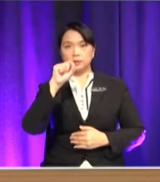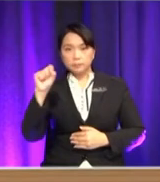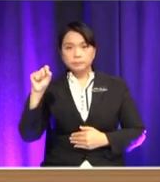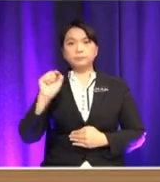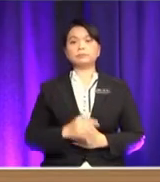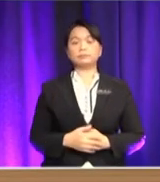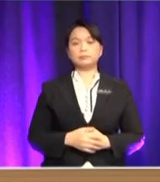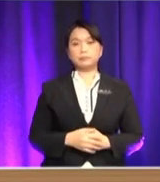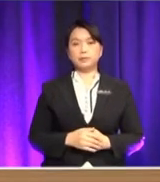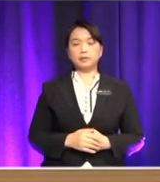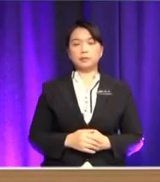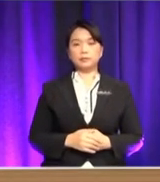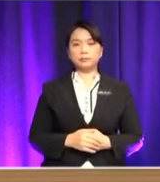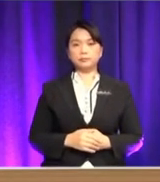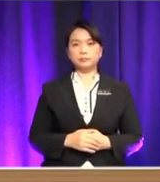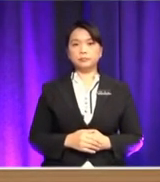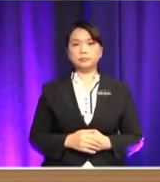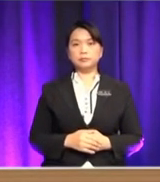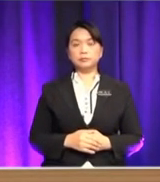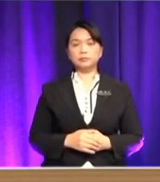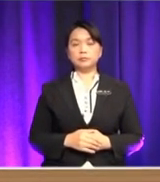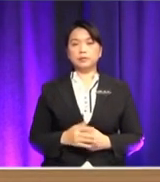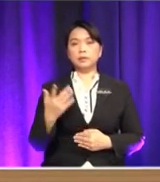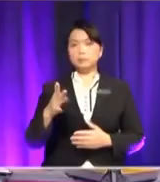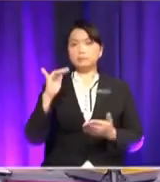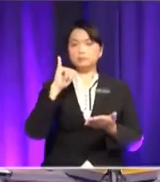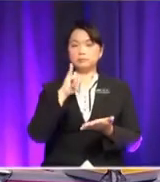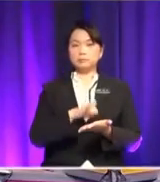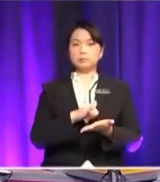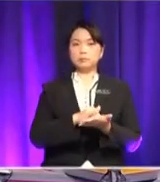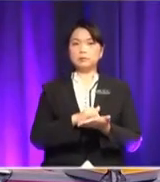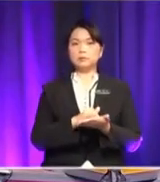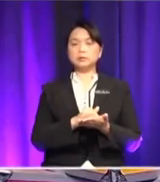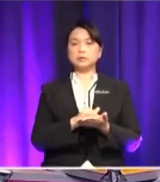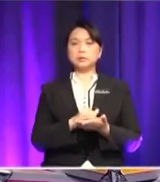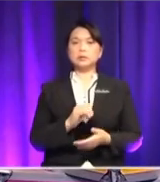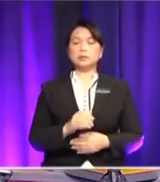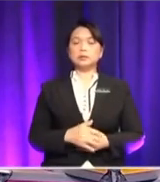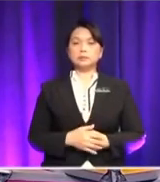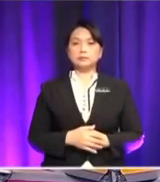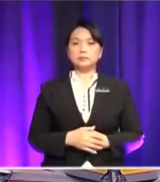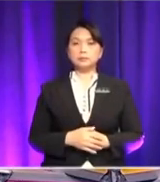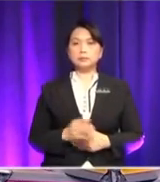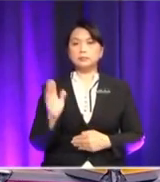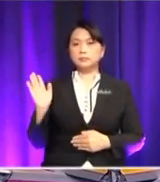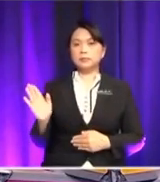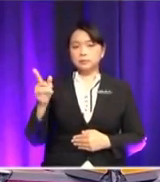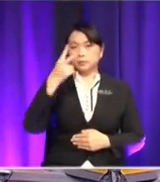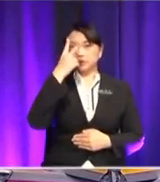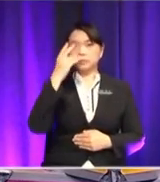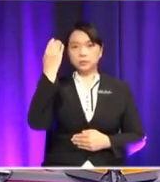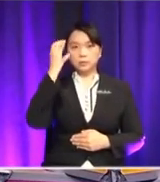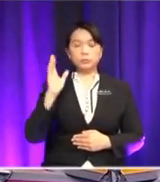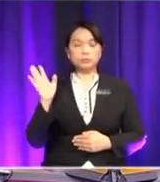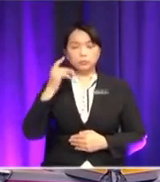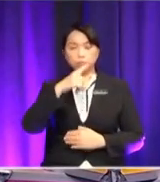tak Munculkan disini elah pandangan hadapan dengan melukis keempat simbol oright cek